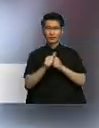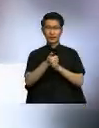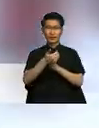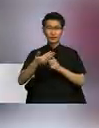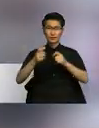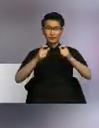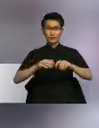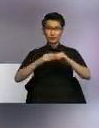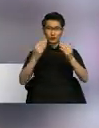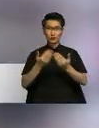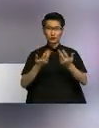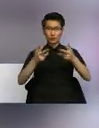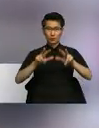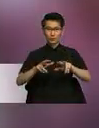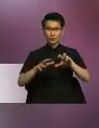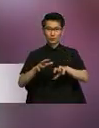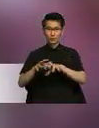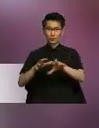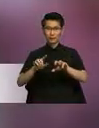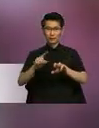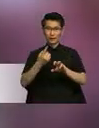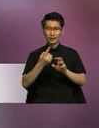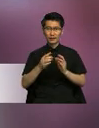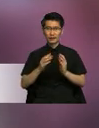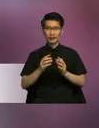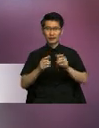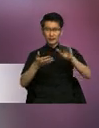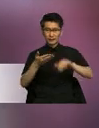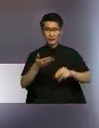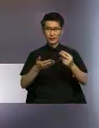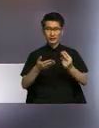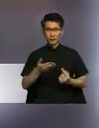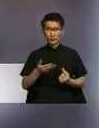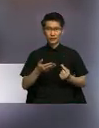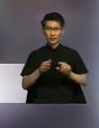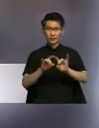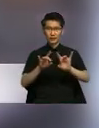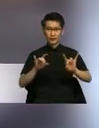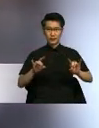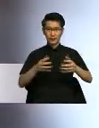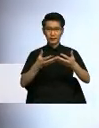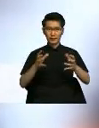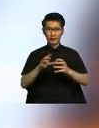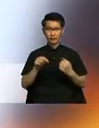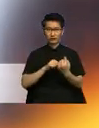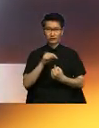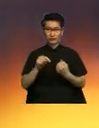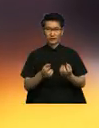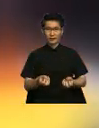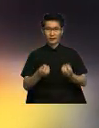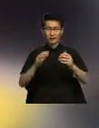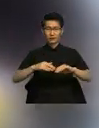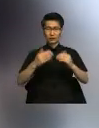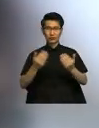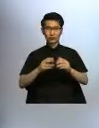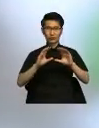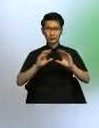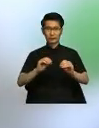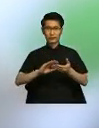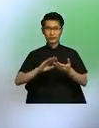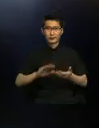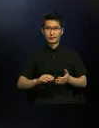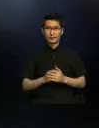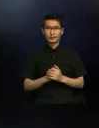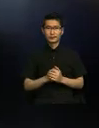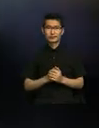하남시에 있는 모든 공원에서는 100명 이하라 하더라도 각종 단체가 주최하는 행사는 모두 할 수 없게